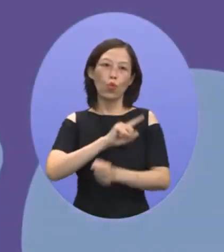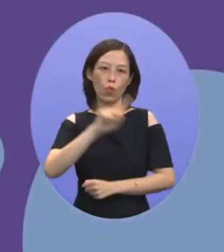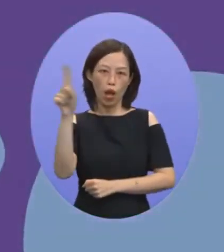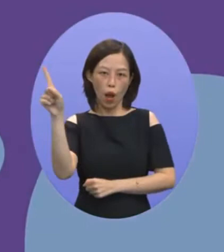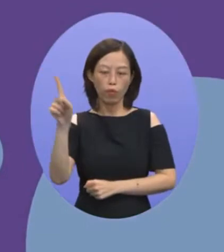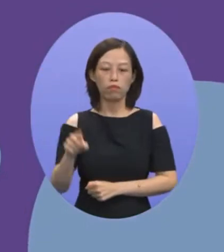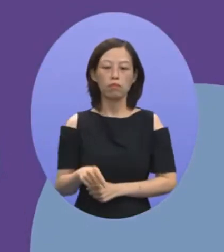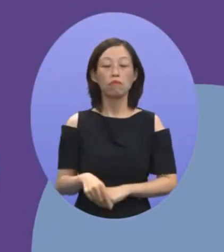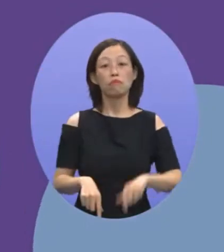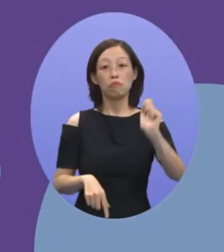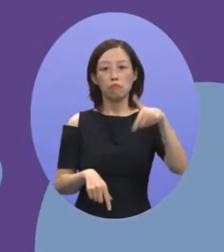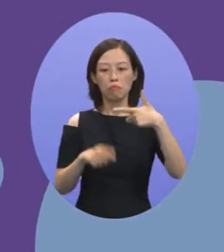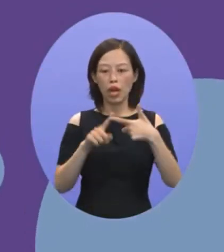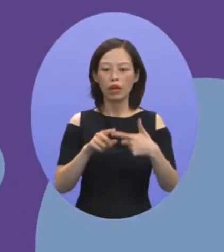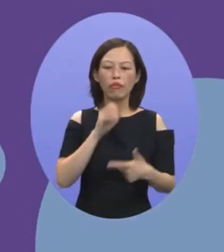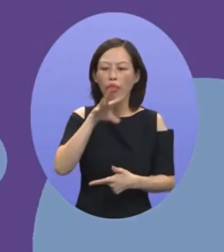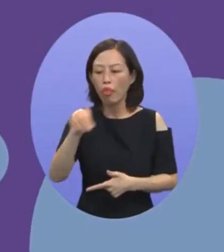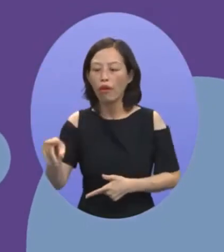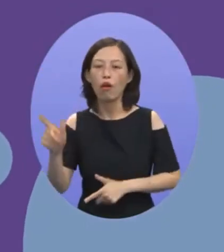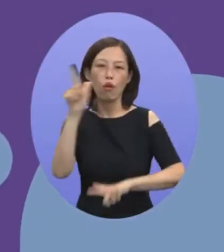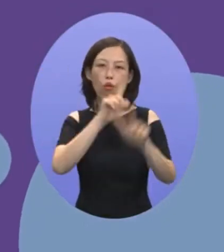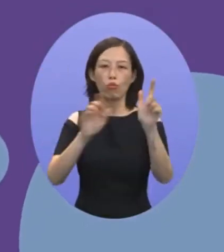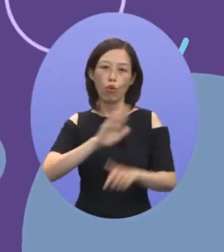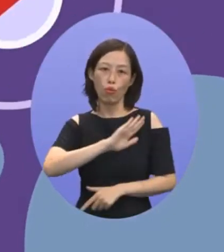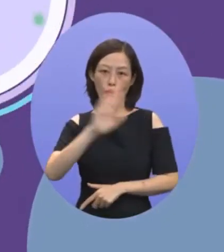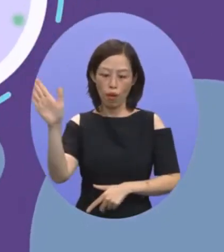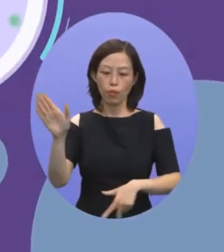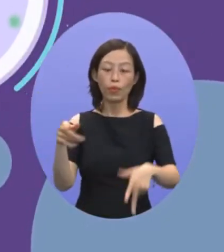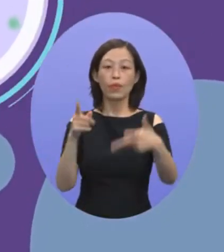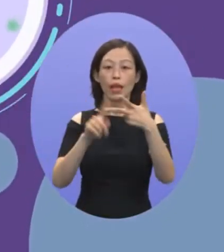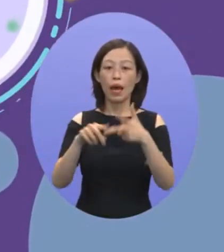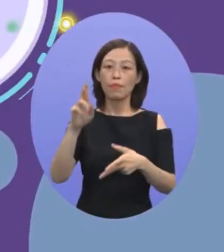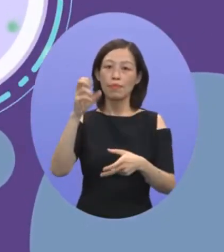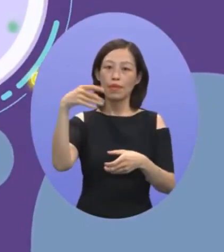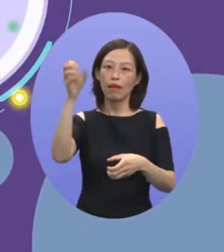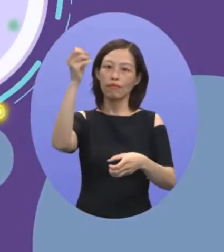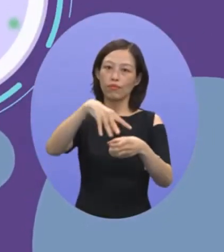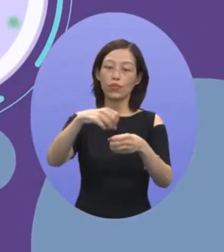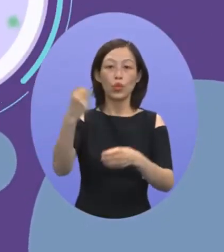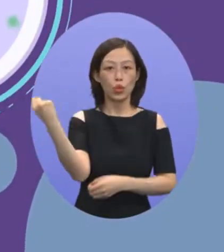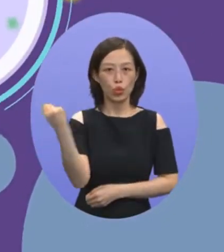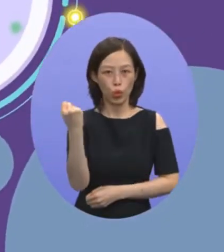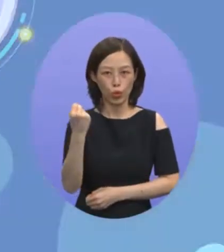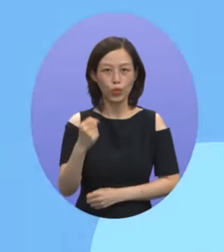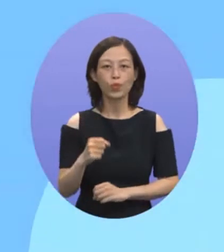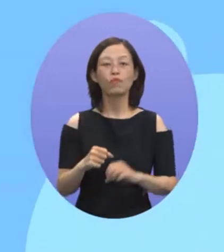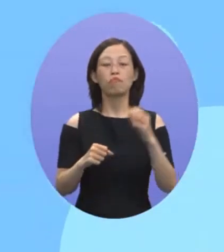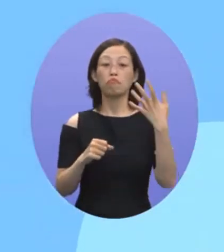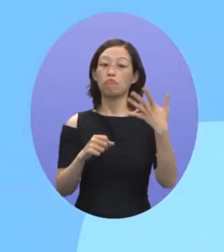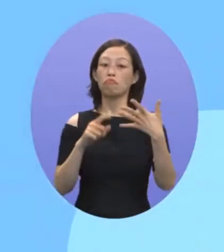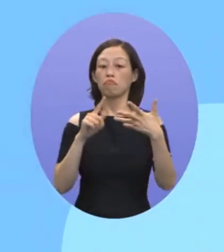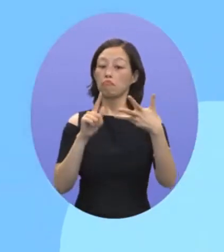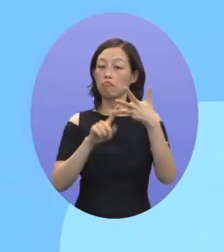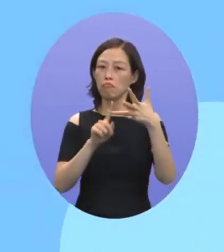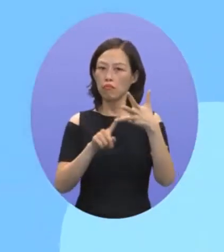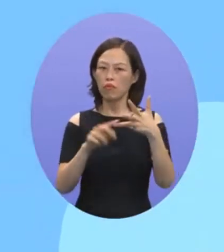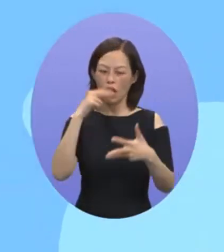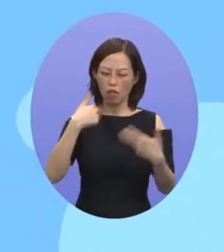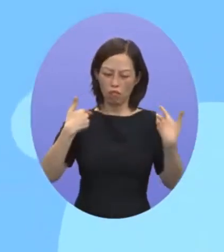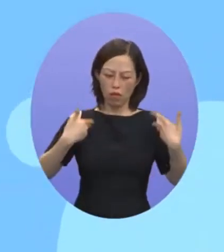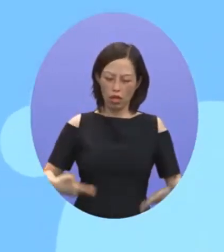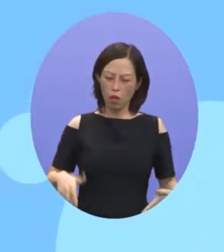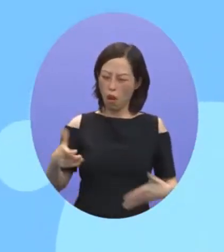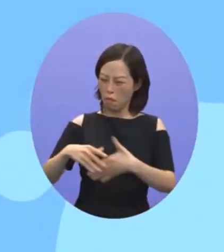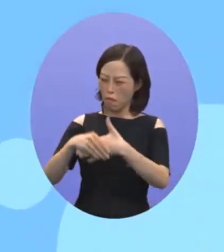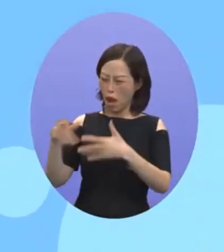7. Không khạc nhổ bừa bãi. 8. Bỏ rác đúng nơi quy định. 9. Nếu bản thân